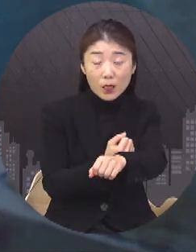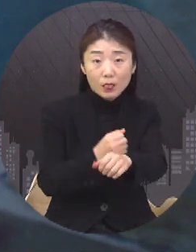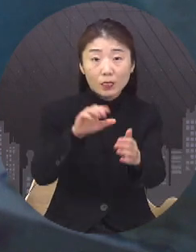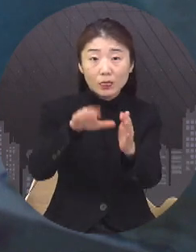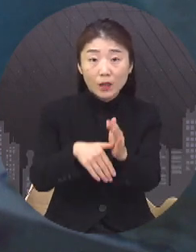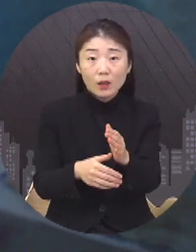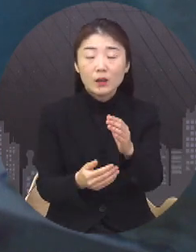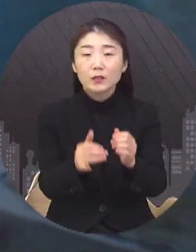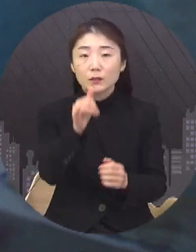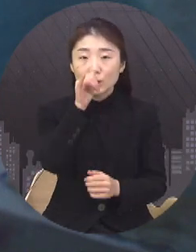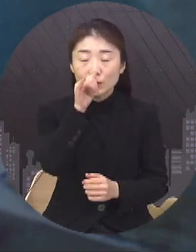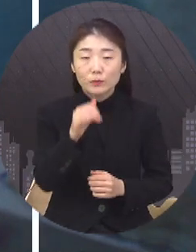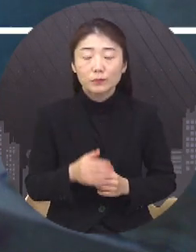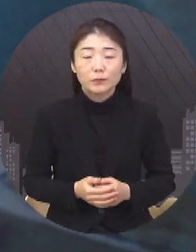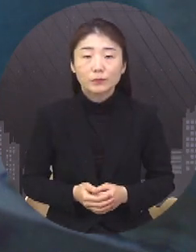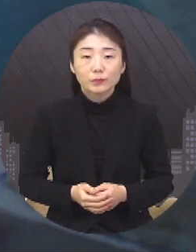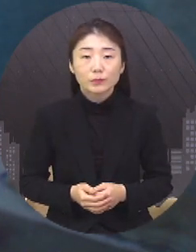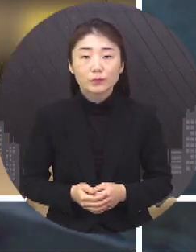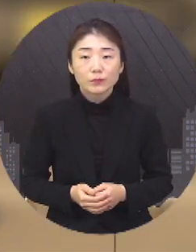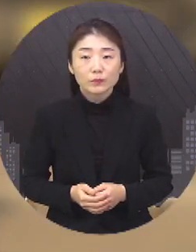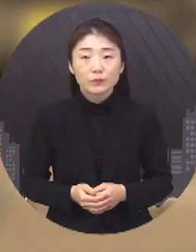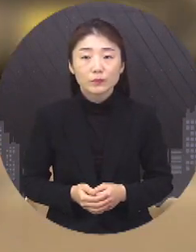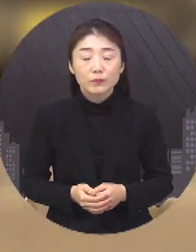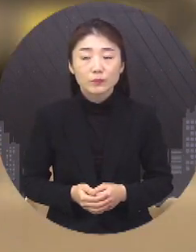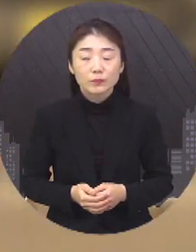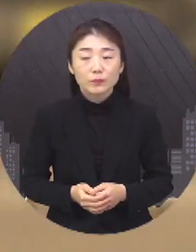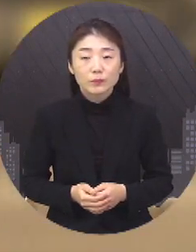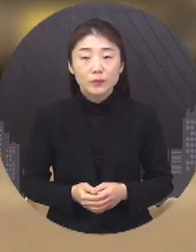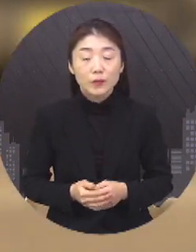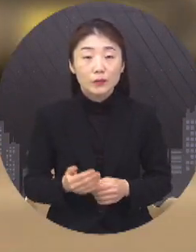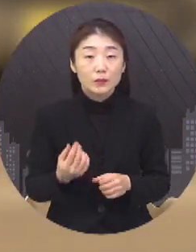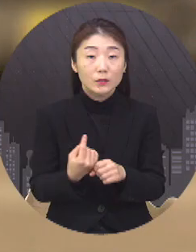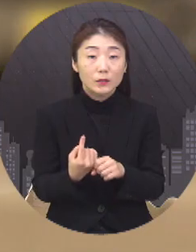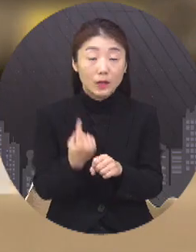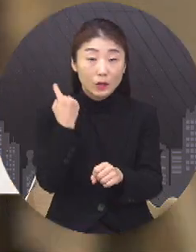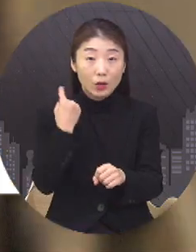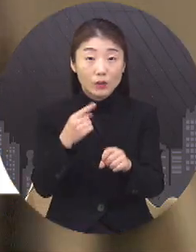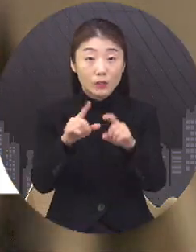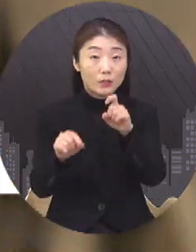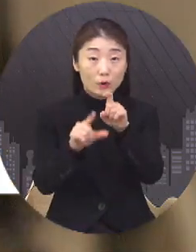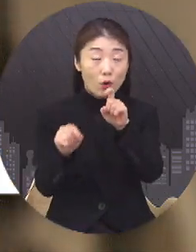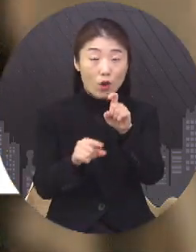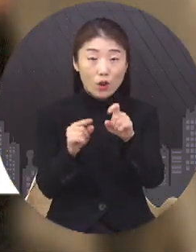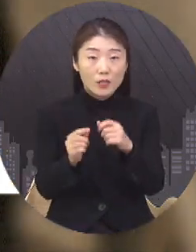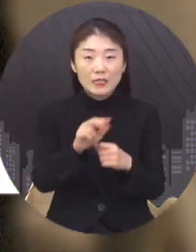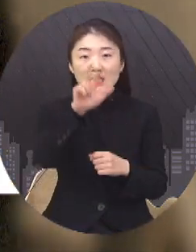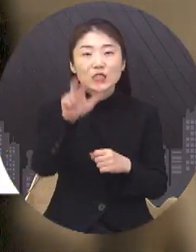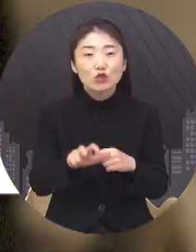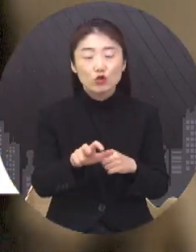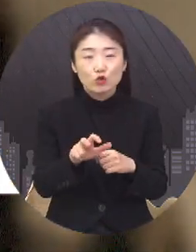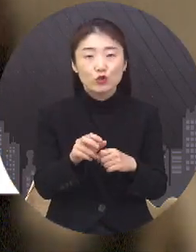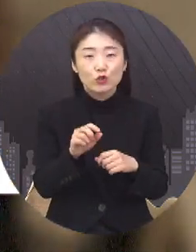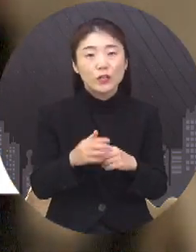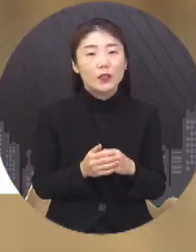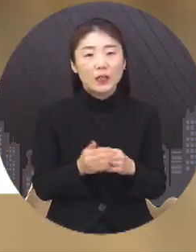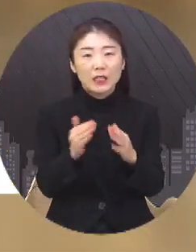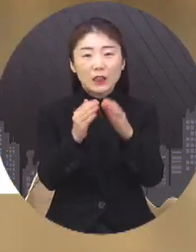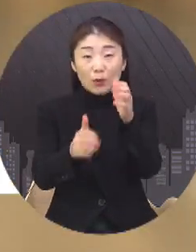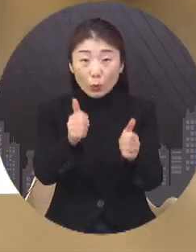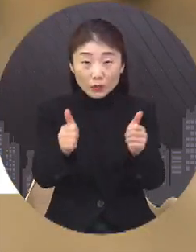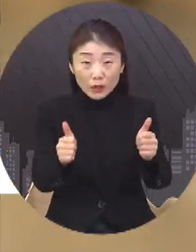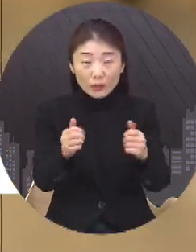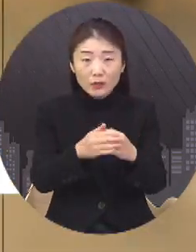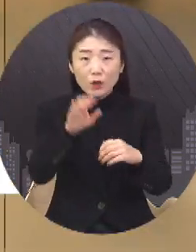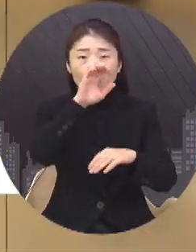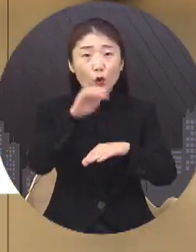이재경 기자가 전합니다 지난해 11월 진주 이 통장 들의 제주 양수는 그야말로 전국을 떠들썩하게